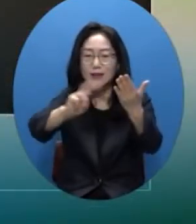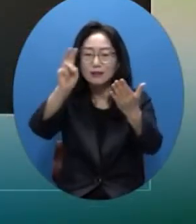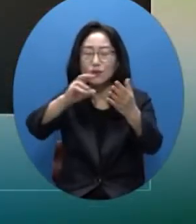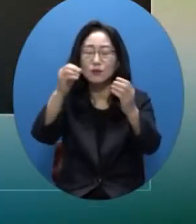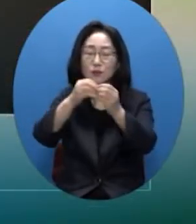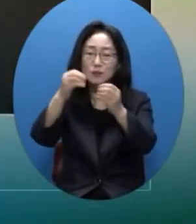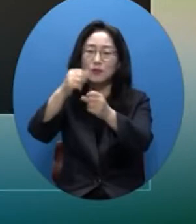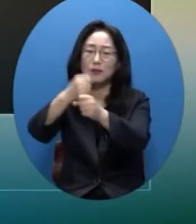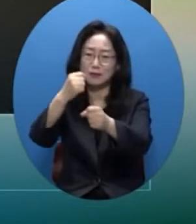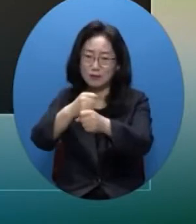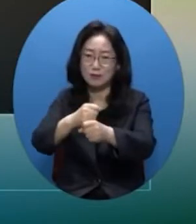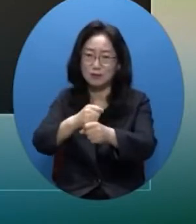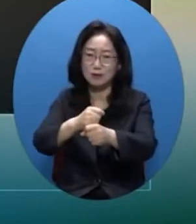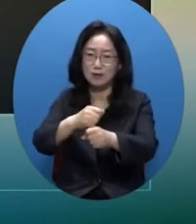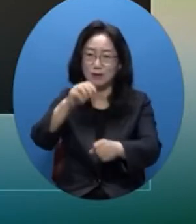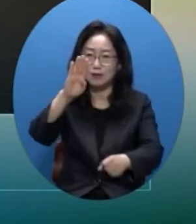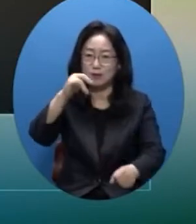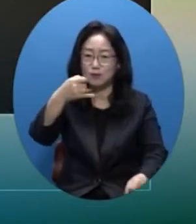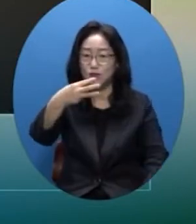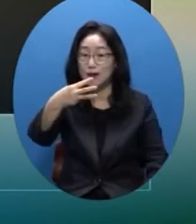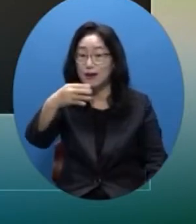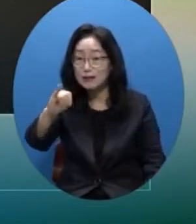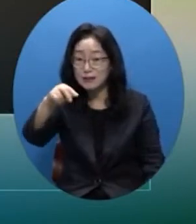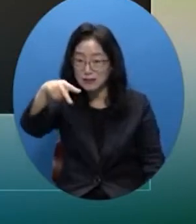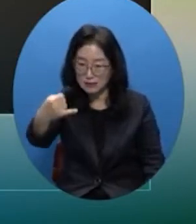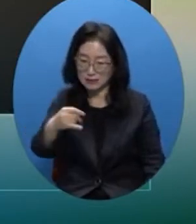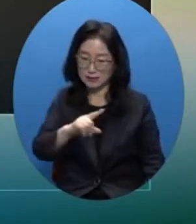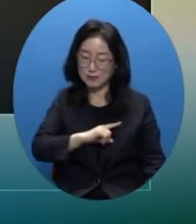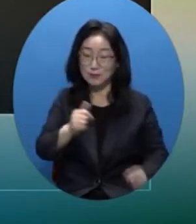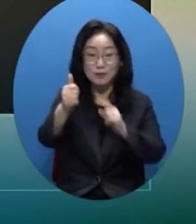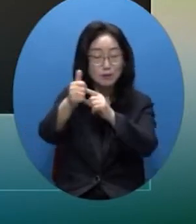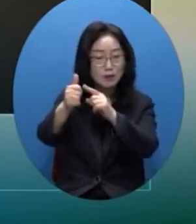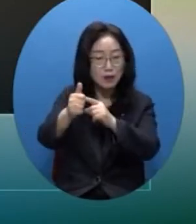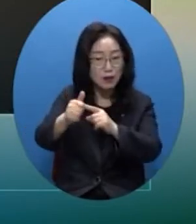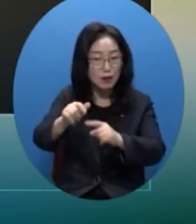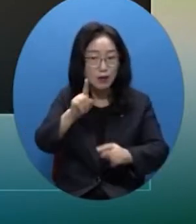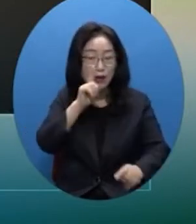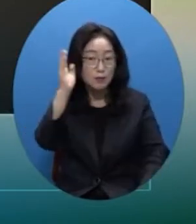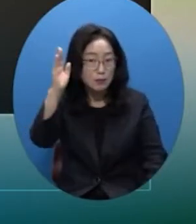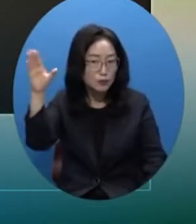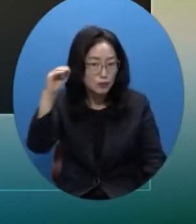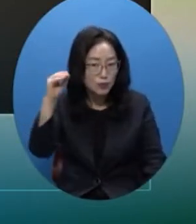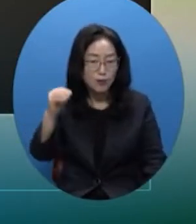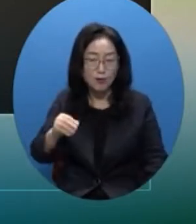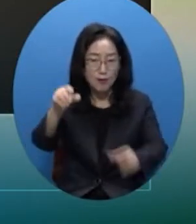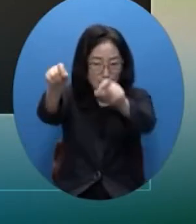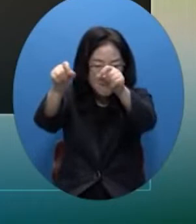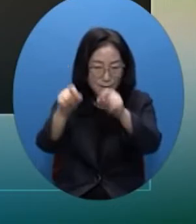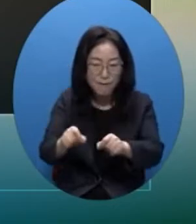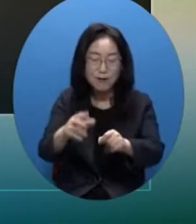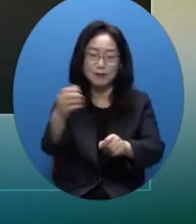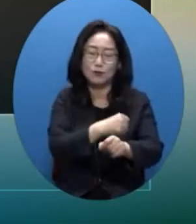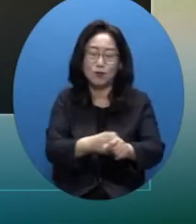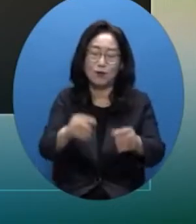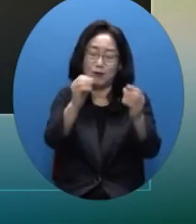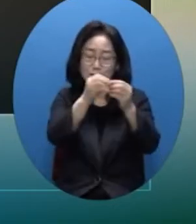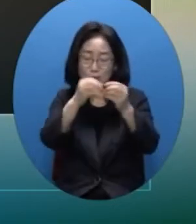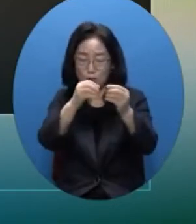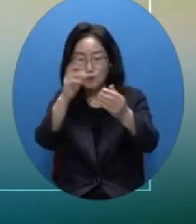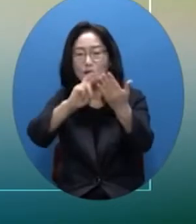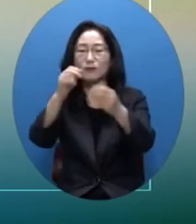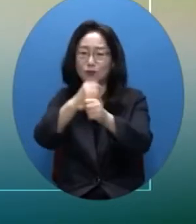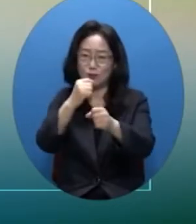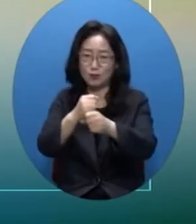하는 작곡가가 그 설교를 듣고 가사를 찍고 곡을 붙인 거지 참조 몹의 10장 입니다 하나님의